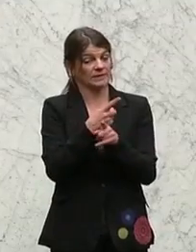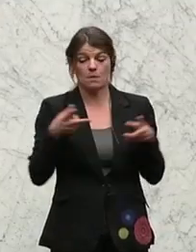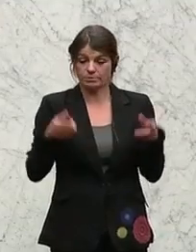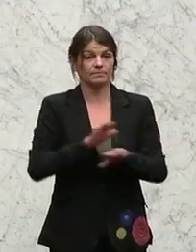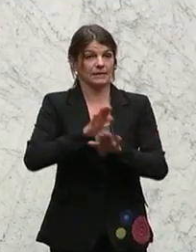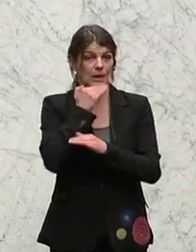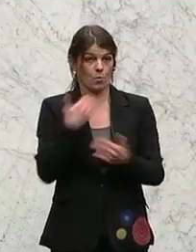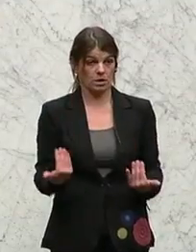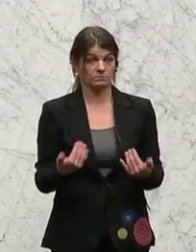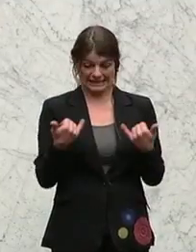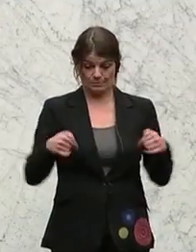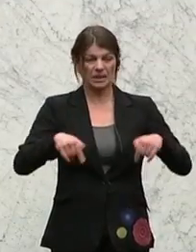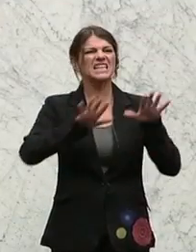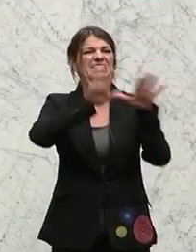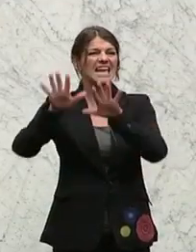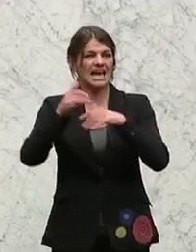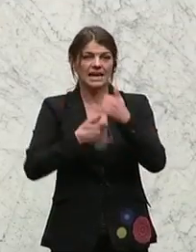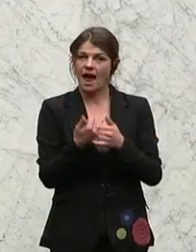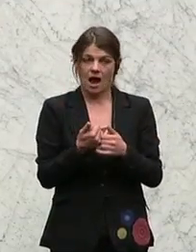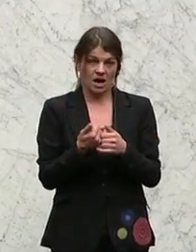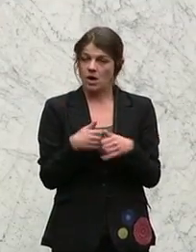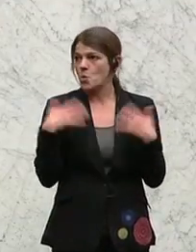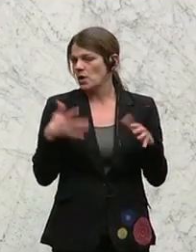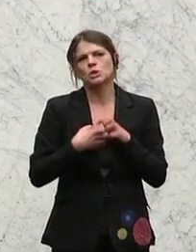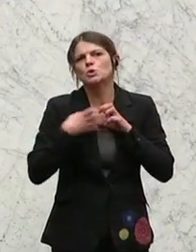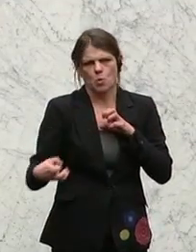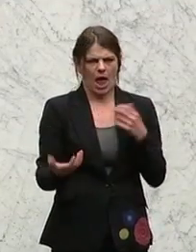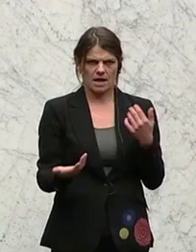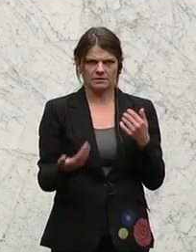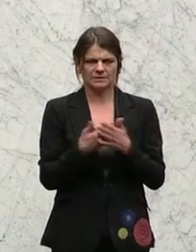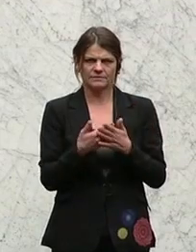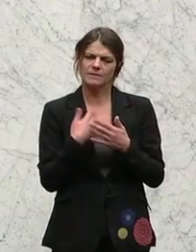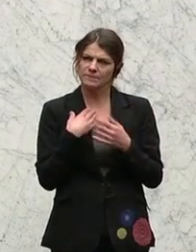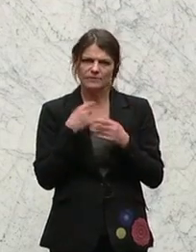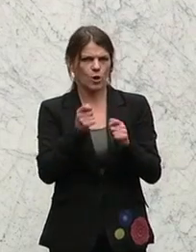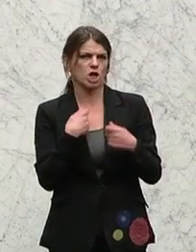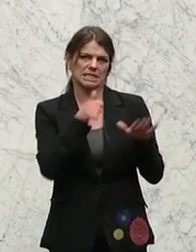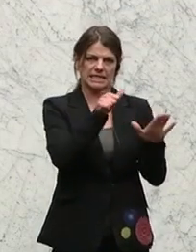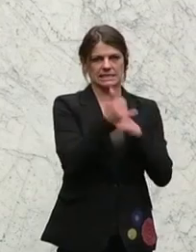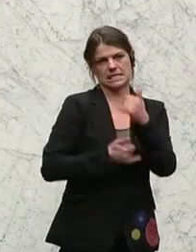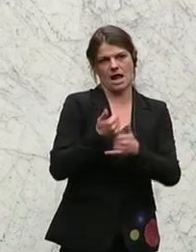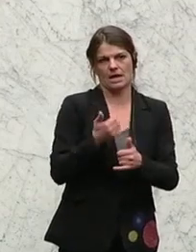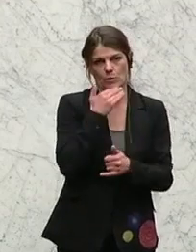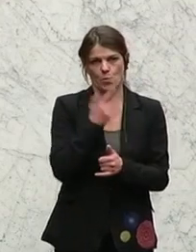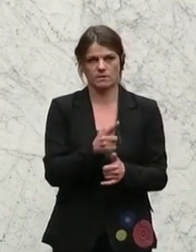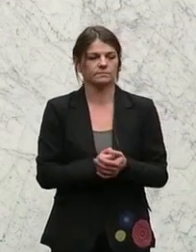beschränken. Jetzt ist es 10 Jahre und das ist wesentlich zu lange. Das Zweite ist,